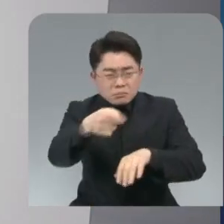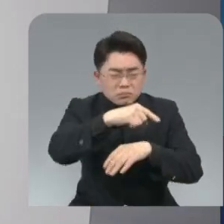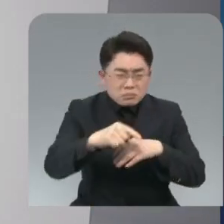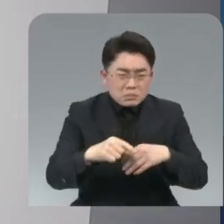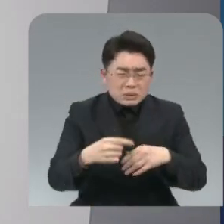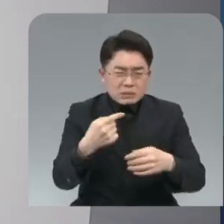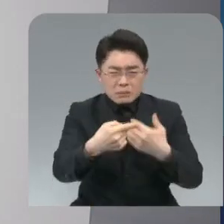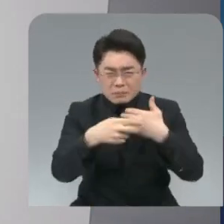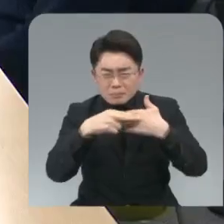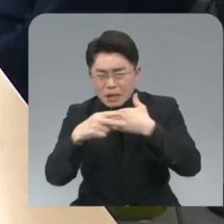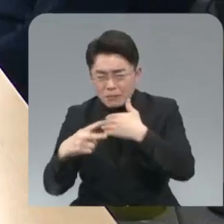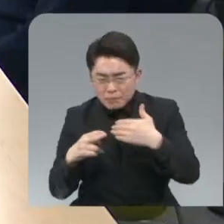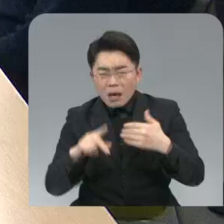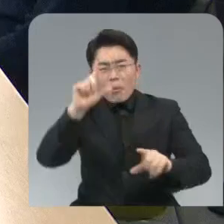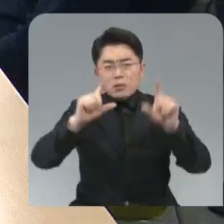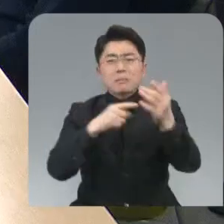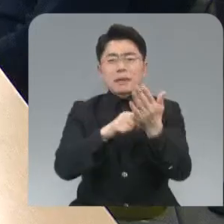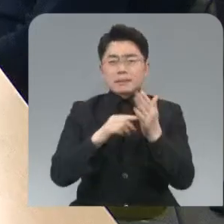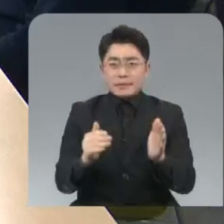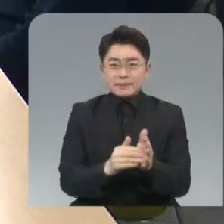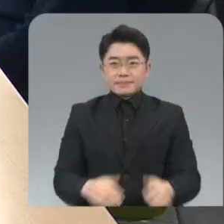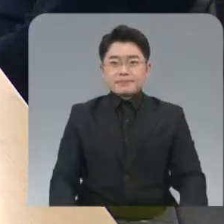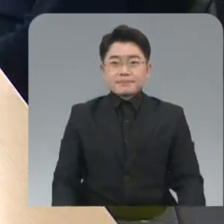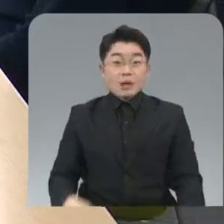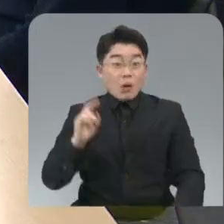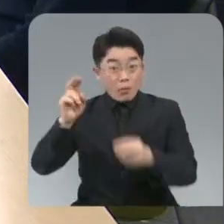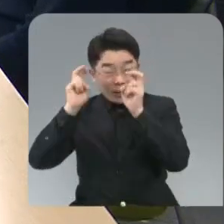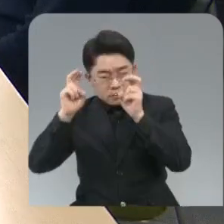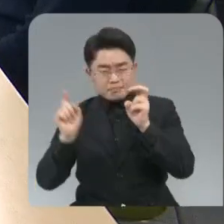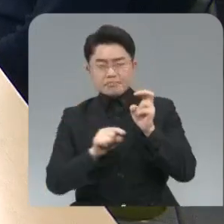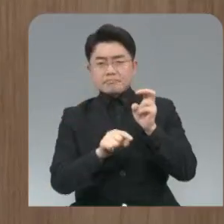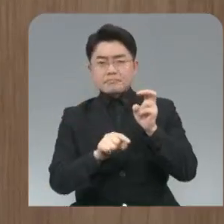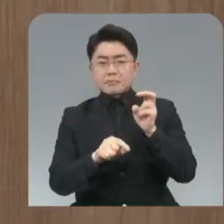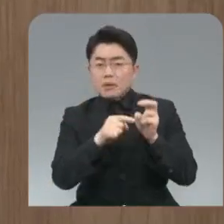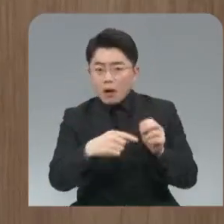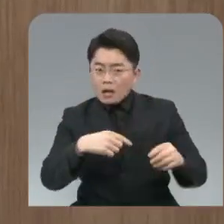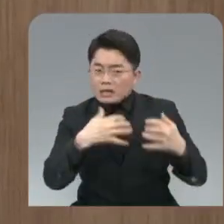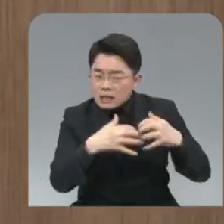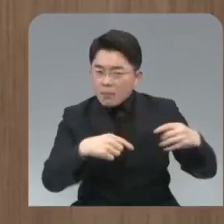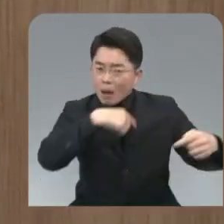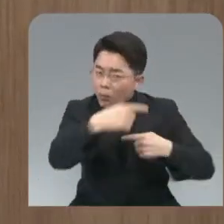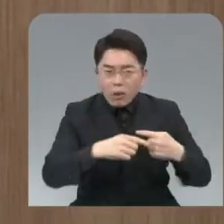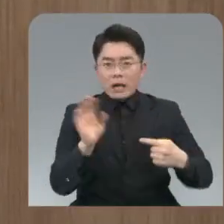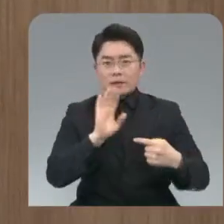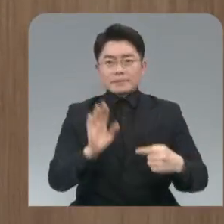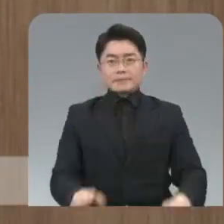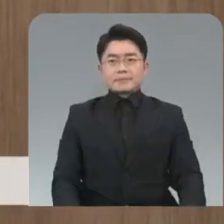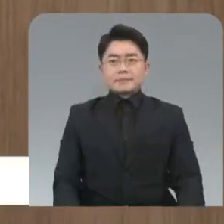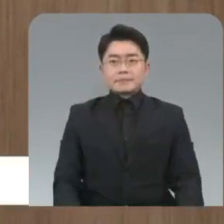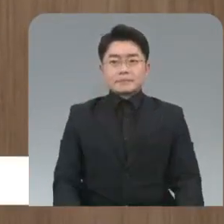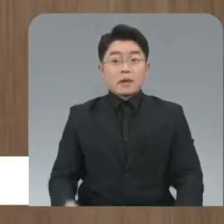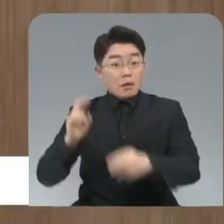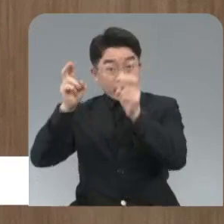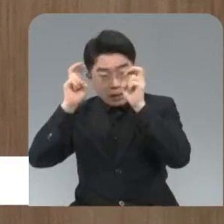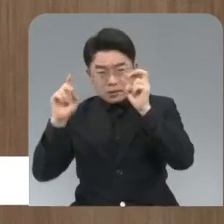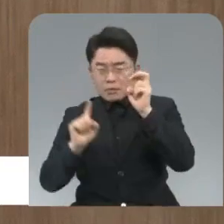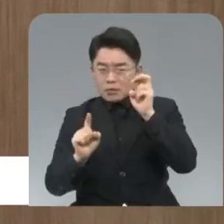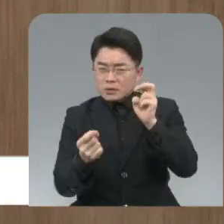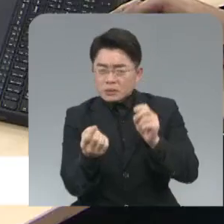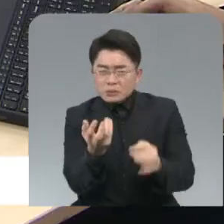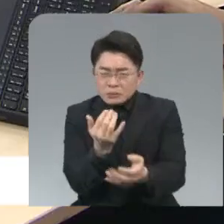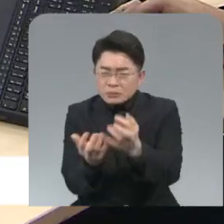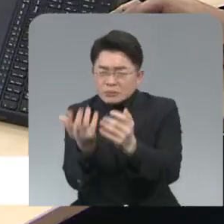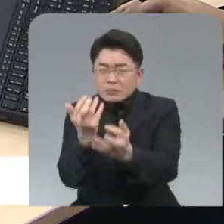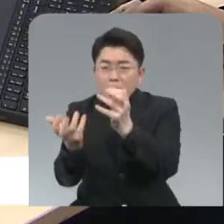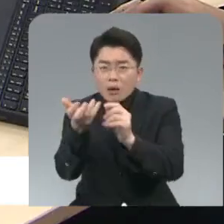필요하다고 적시했습니다. 하지만 한수원은 이 역시 별다른 후속 조치를 하지 않았습니다. 한수원은 촉매 가루가 불티로 날리는